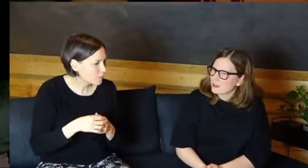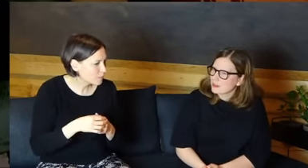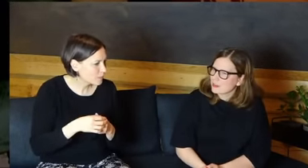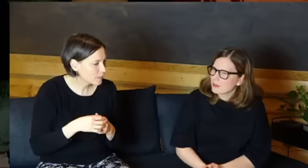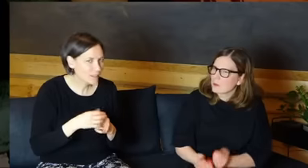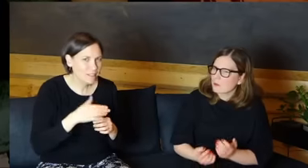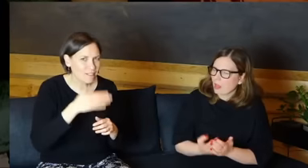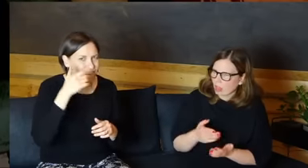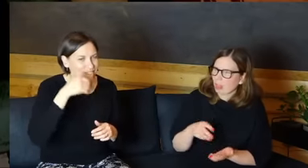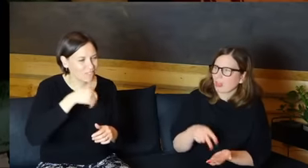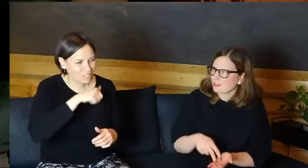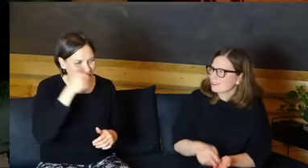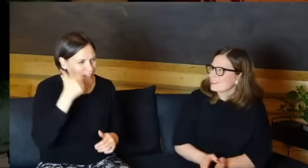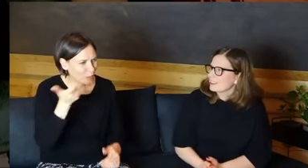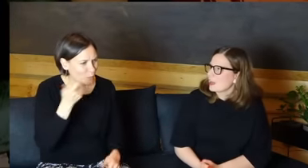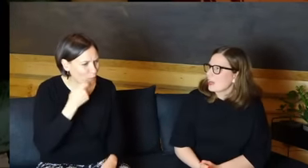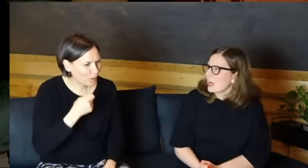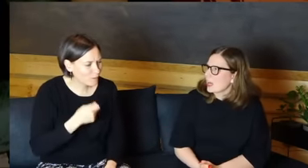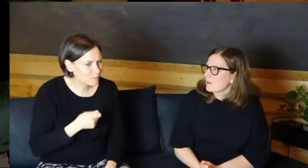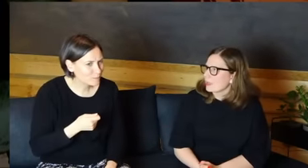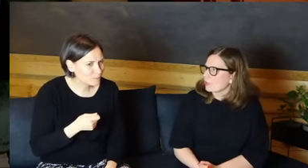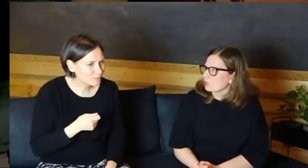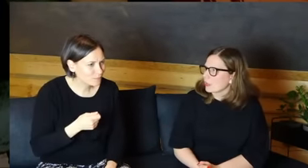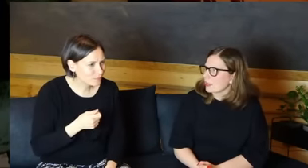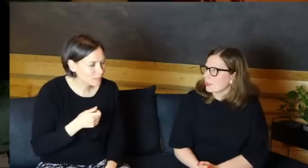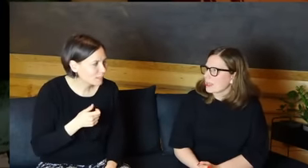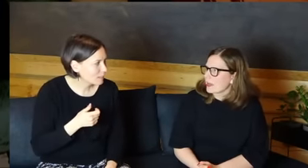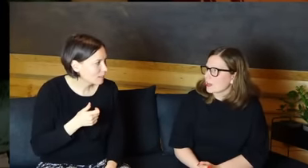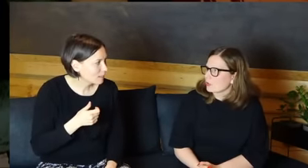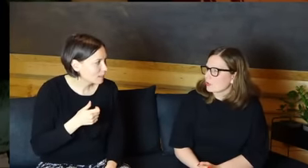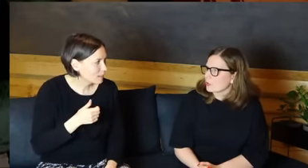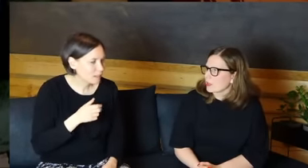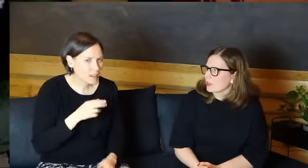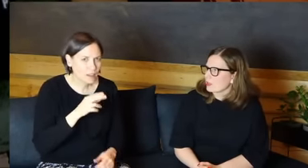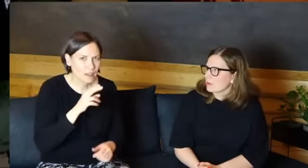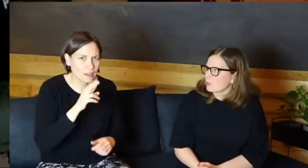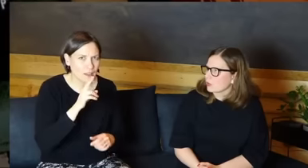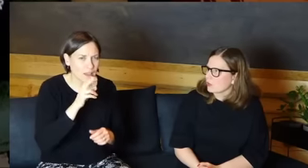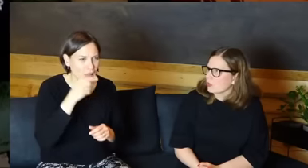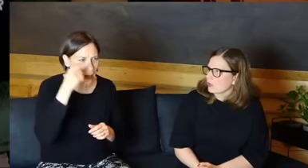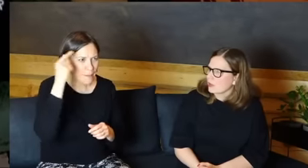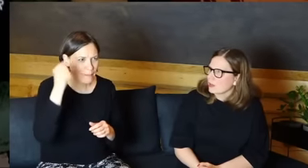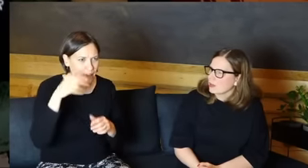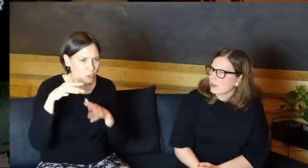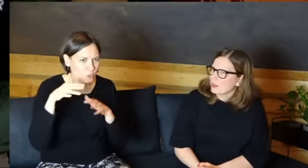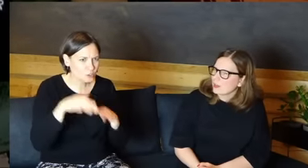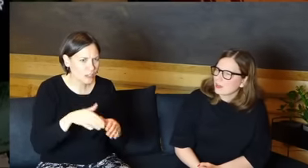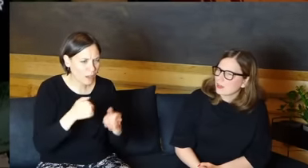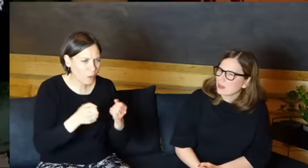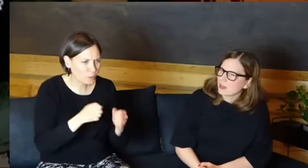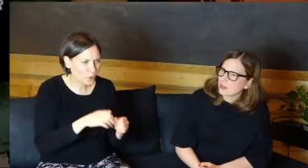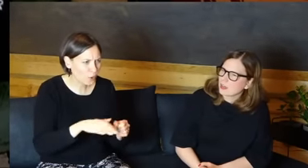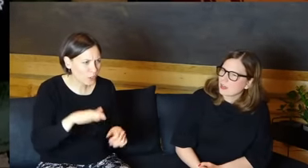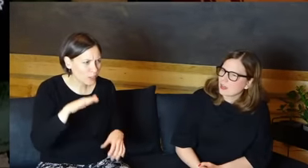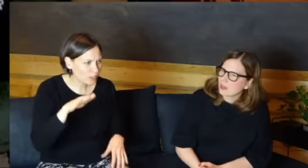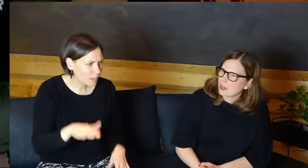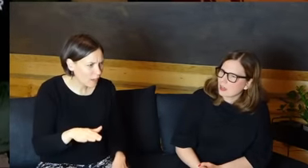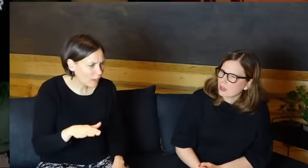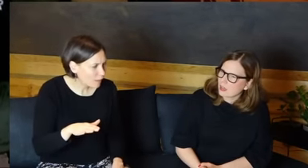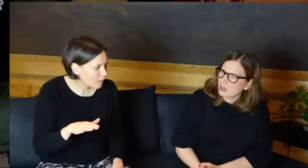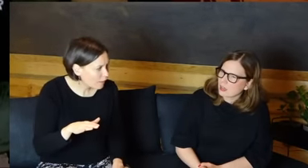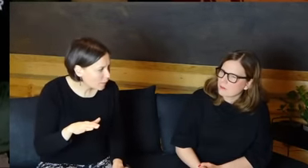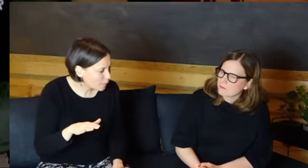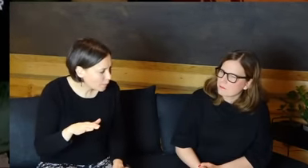tuohon Hämeenkosken nurkille, ja tuota, no se kömmähdys oikeesti oli se, että Markku ajoi semmosen tuota